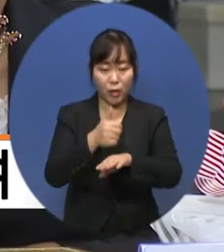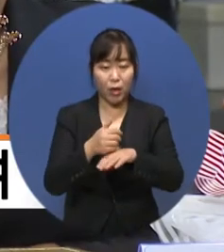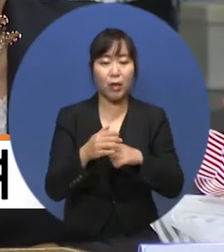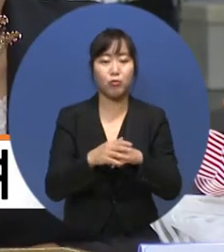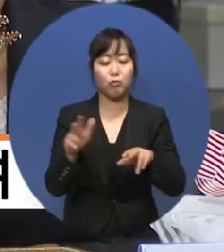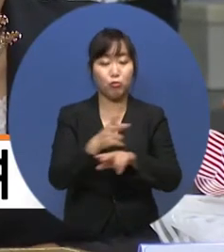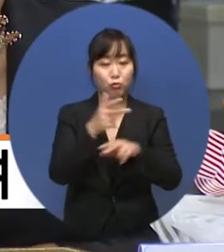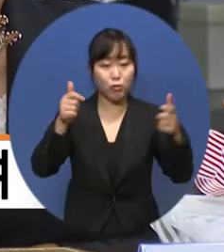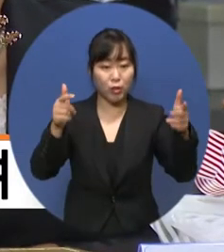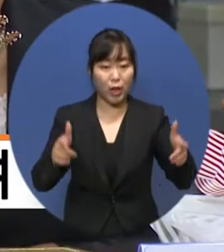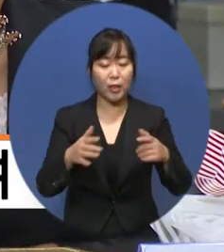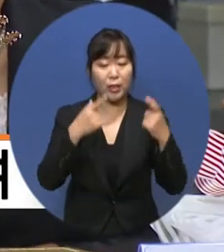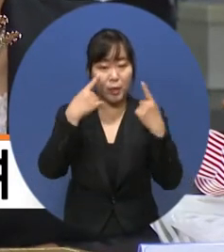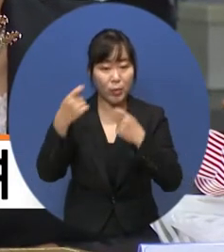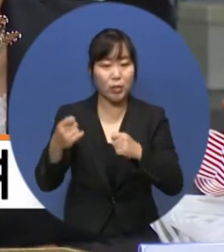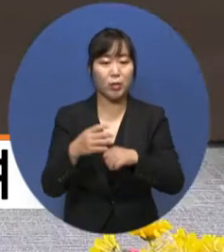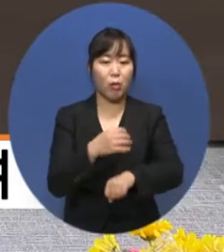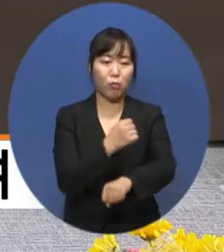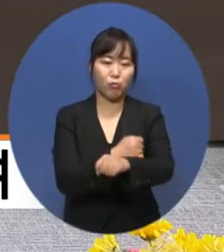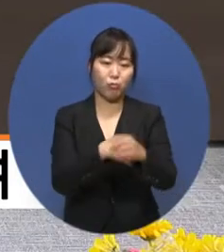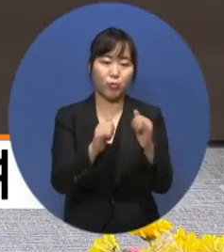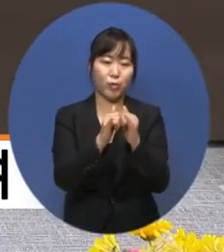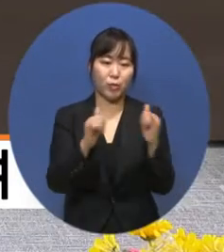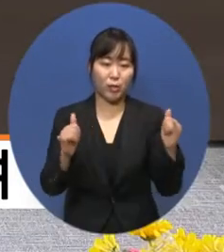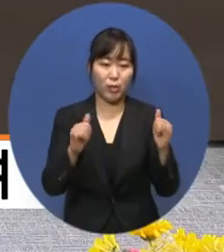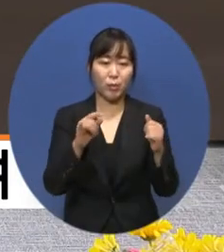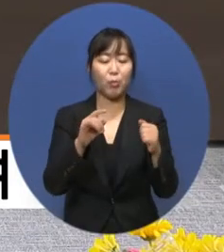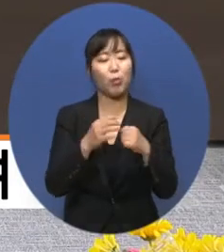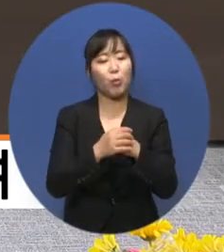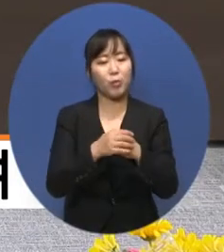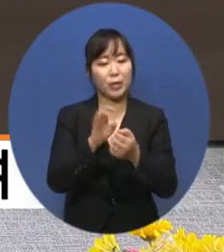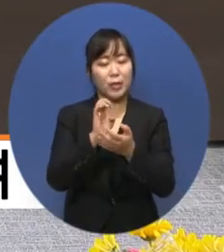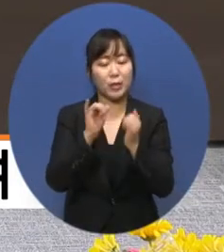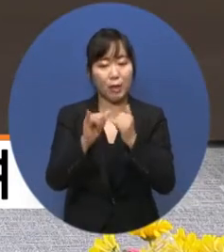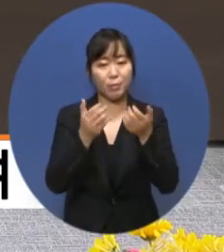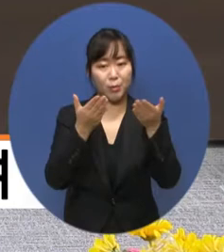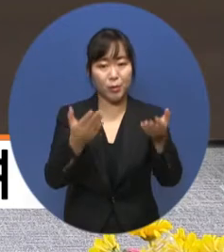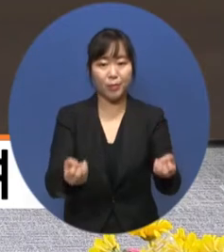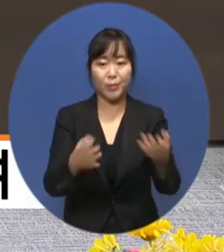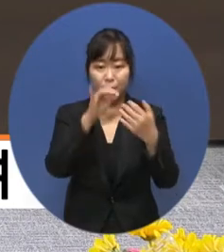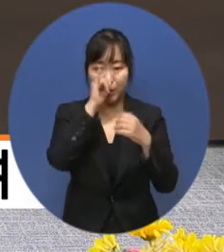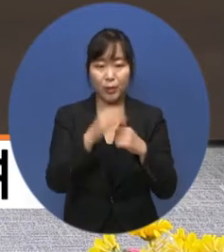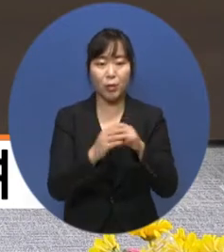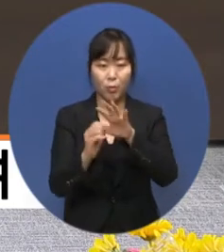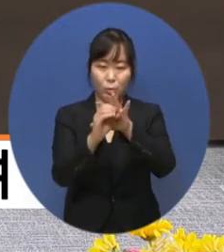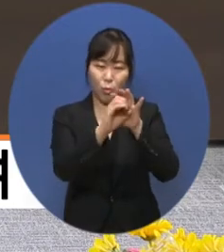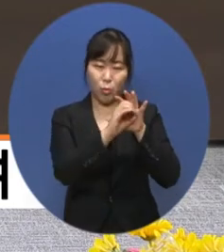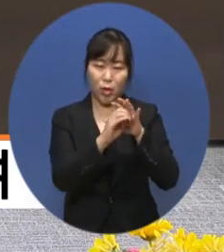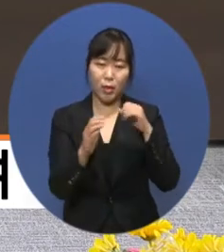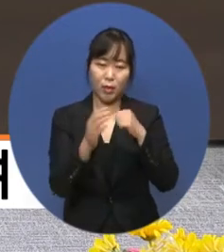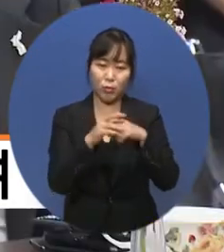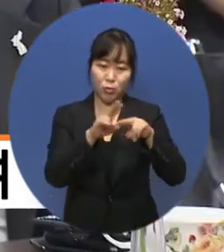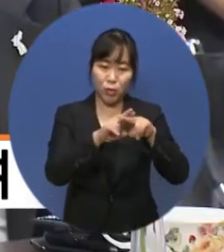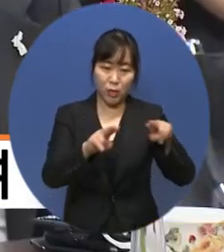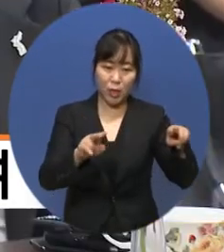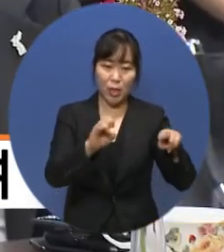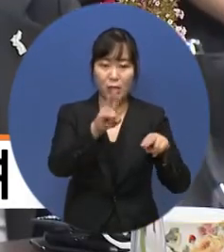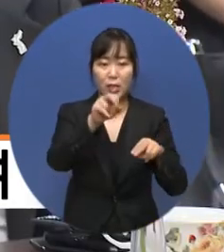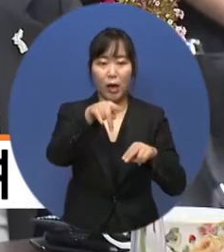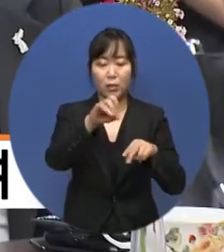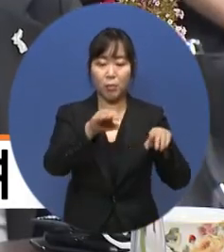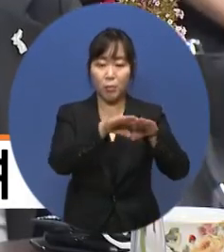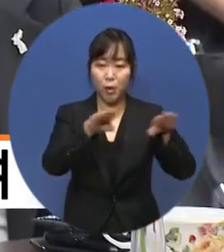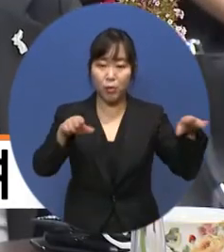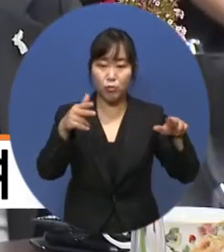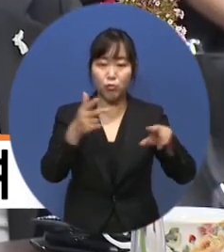양성평등 유공군민 표창패 수여식을 가졌습니다. 수여식은 코로나19로 취소된